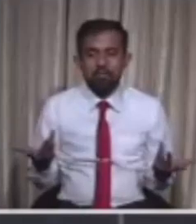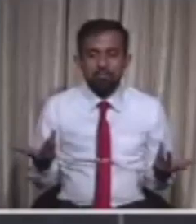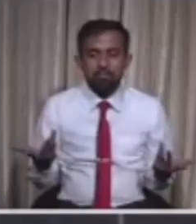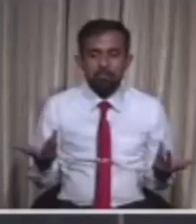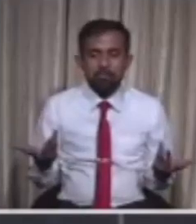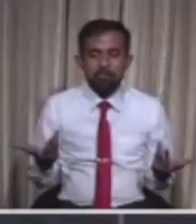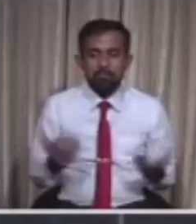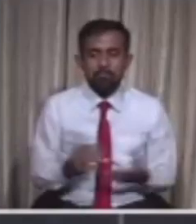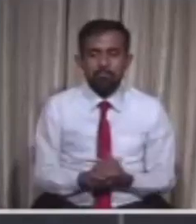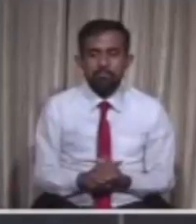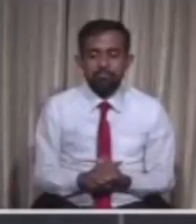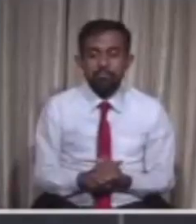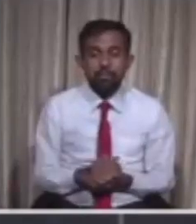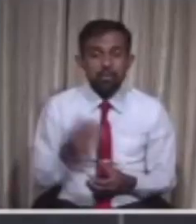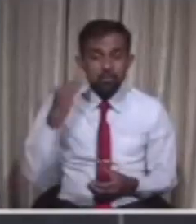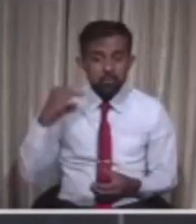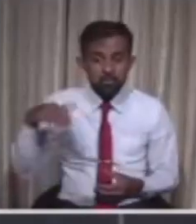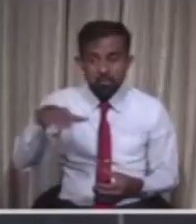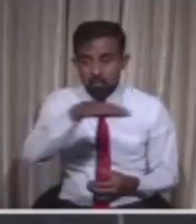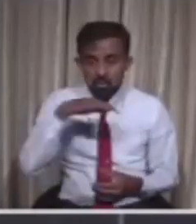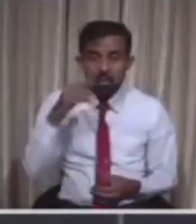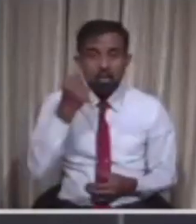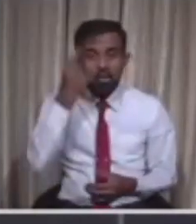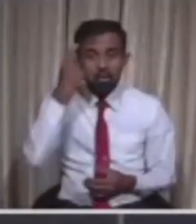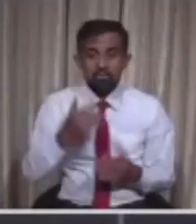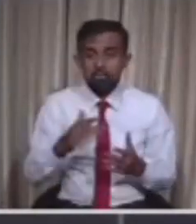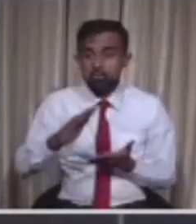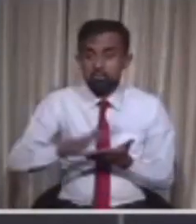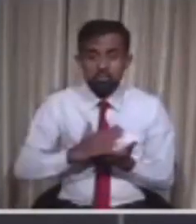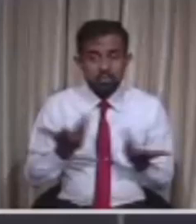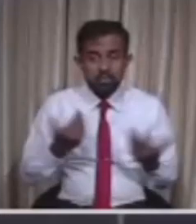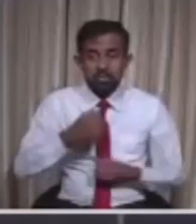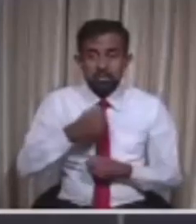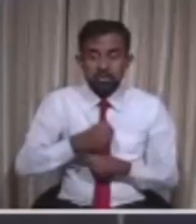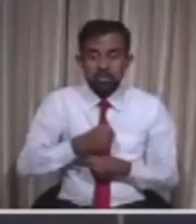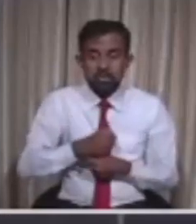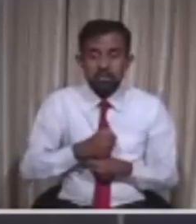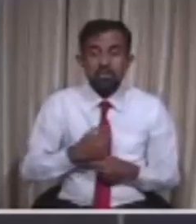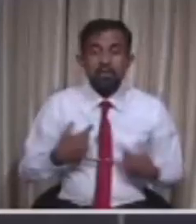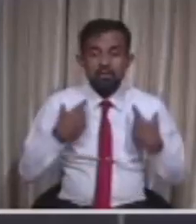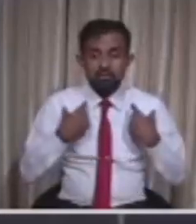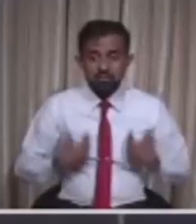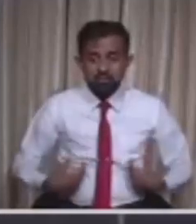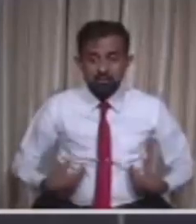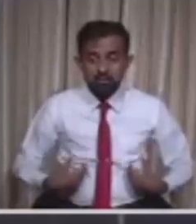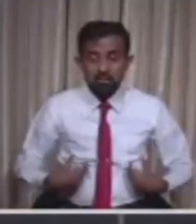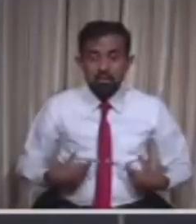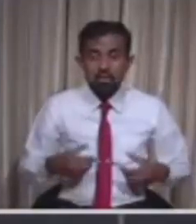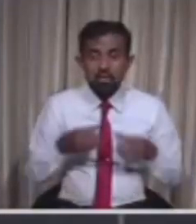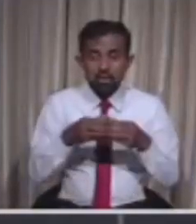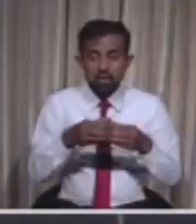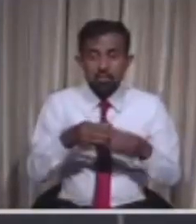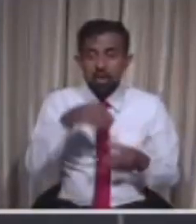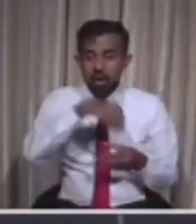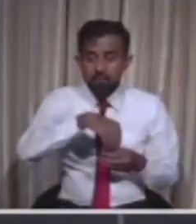වශයෙන්ම මේ ජනතා මතයක් නැති ආණ්ඩුවේ රාජපක්ෂ හොල්මන් කරන ආණ්ඩුවක්